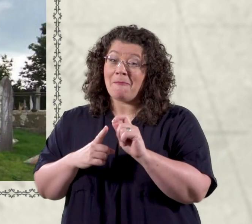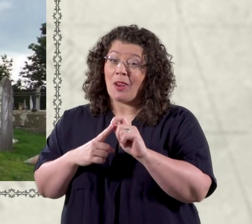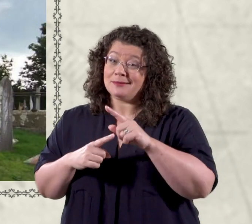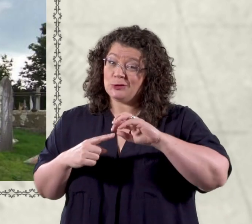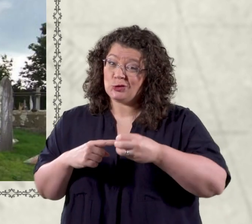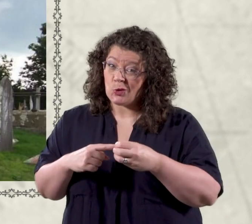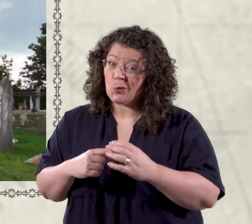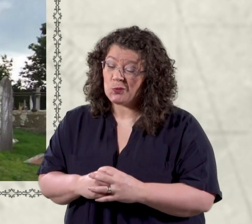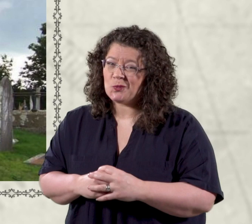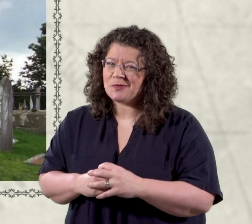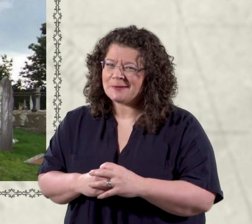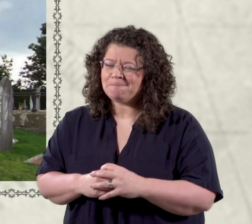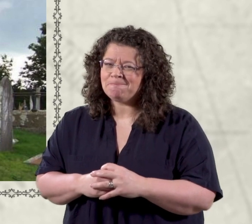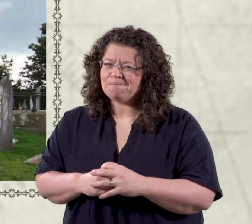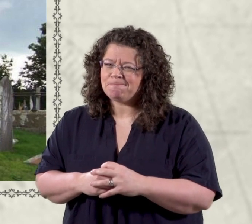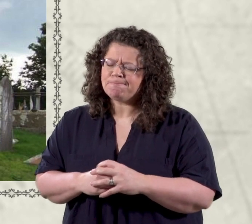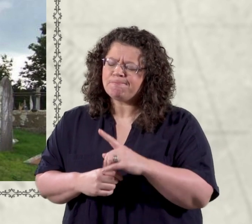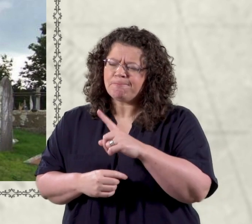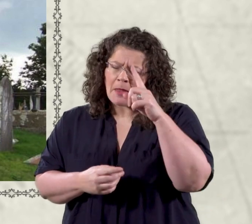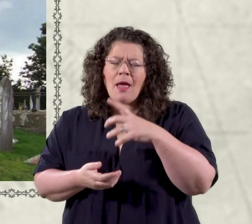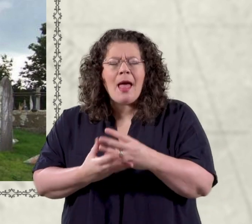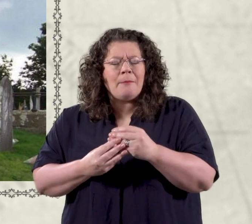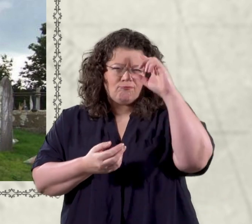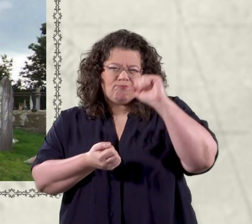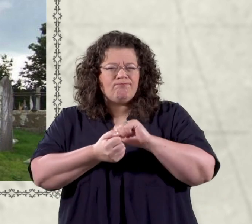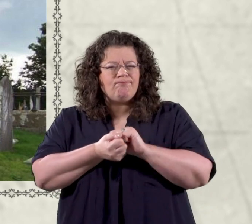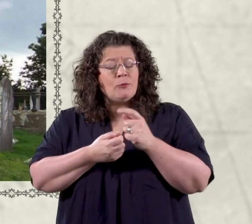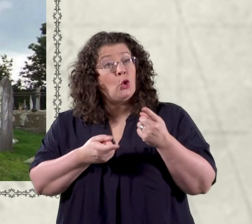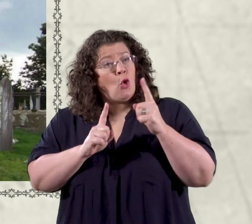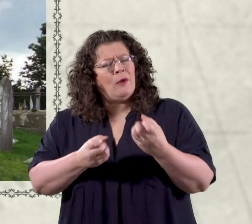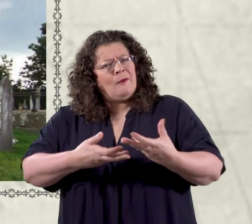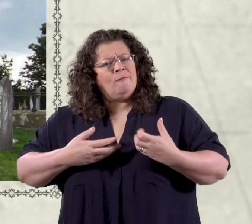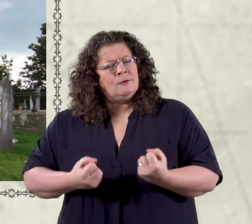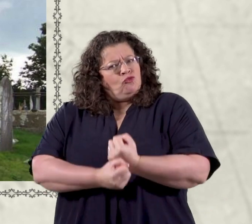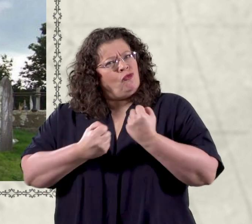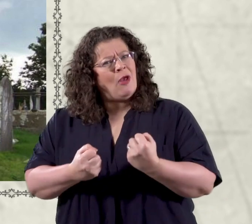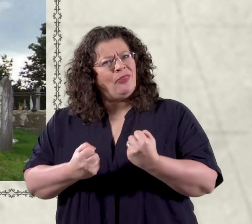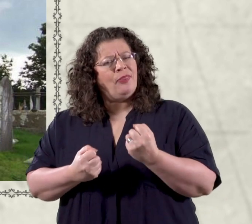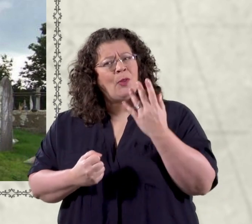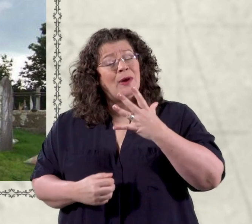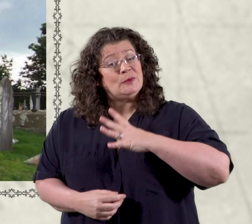Carreg Paulinus, sy'n fatgoffa gall Duw roed nerth